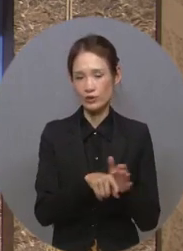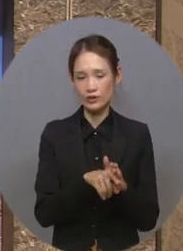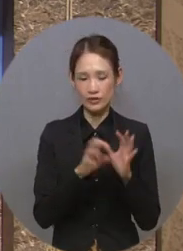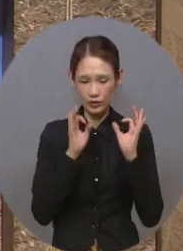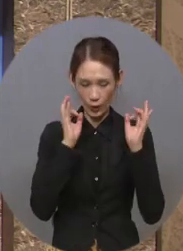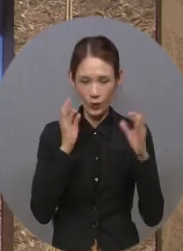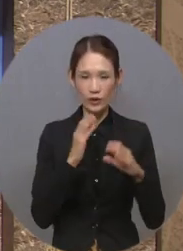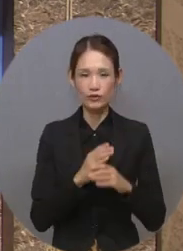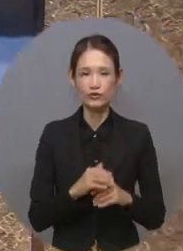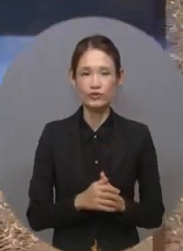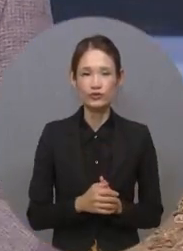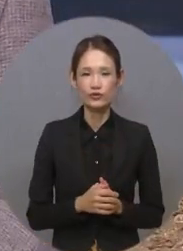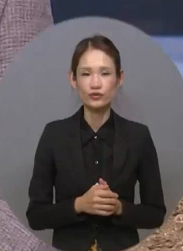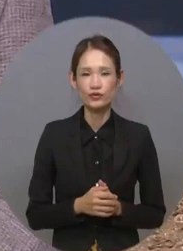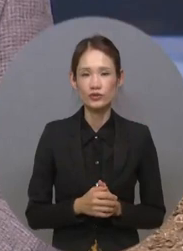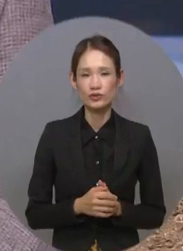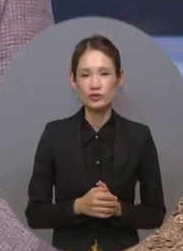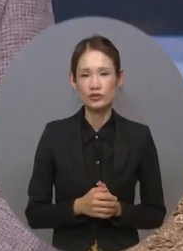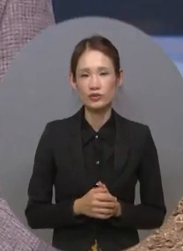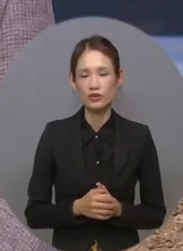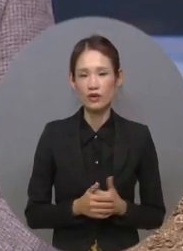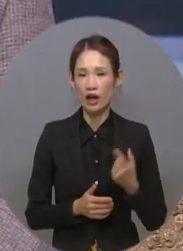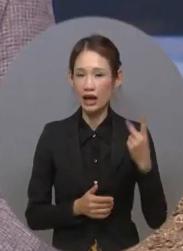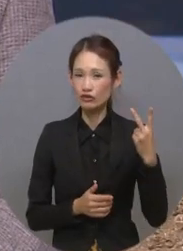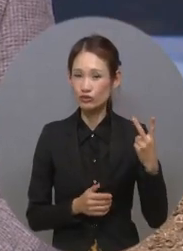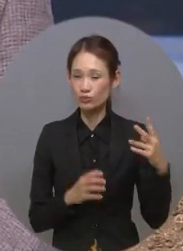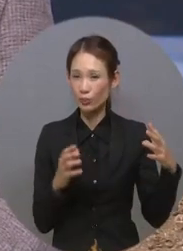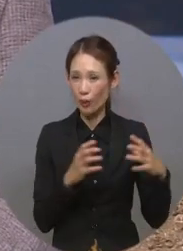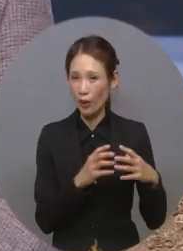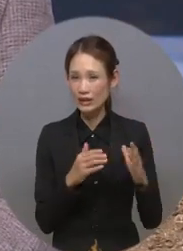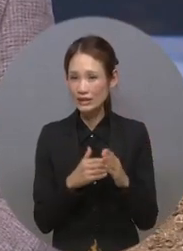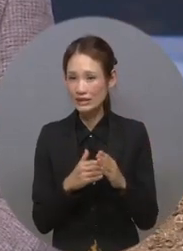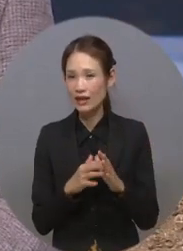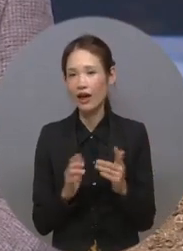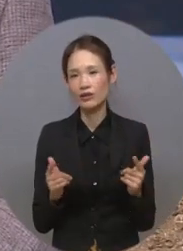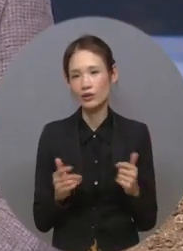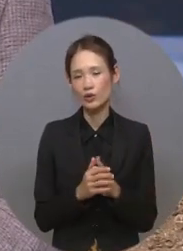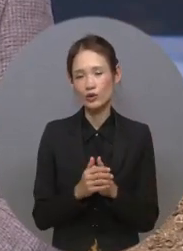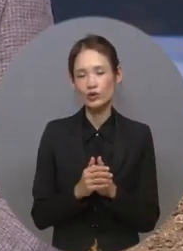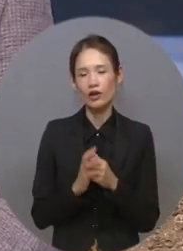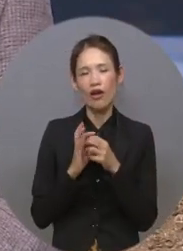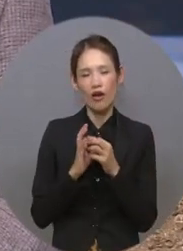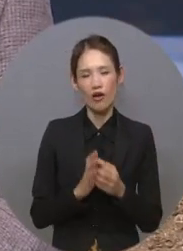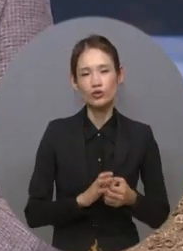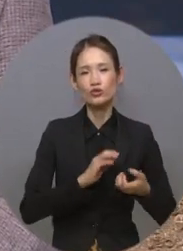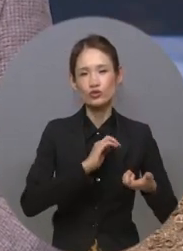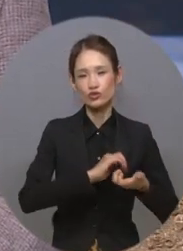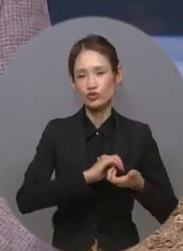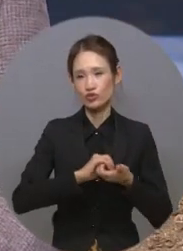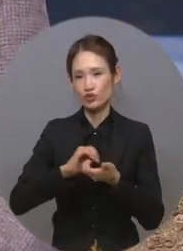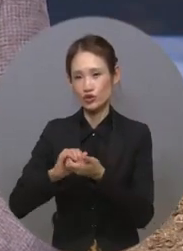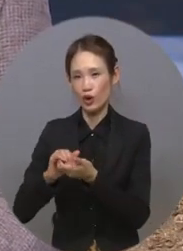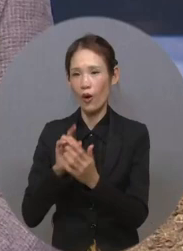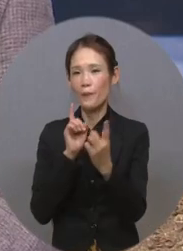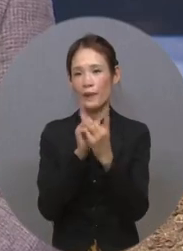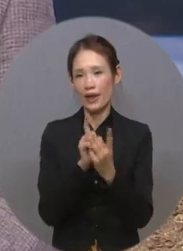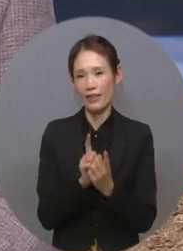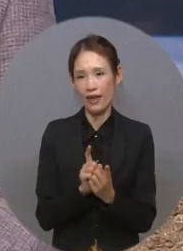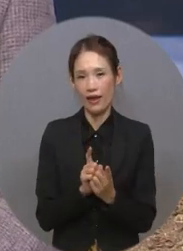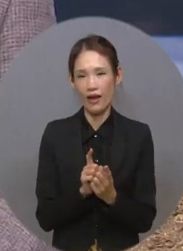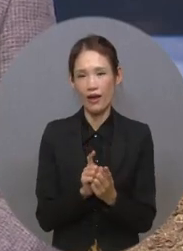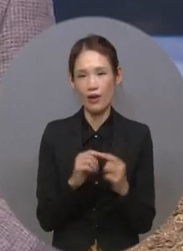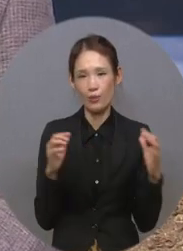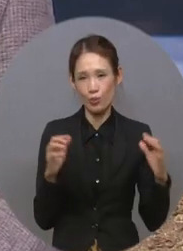있습니다. 그러면 한 번, 한두 번 모이는 게 아니라 그렇죠. 주기적으로 지금, 모이고 있나 보네요. 그렇죠. 왜냐면 그 간부들끼리 모임이 또 있고